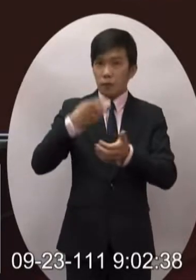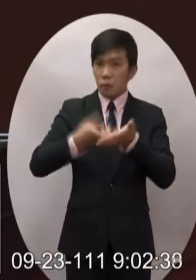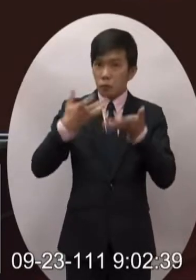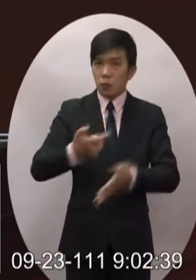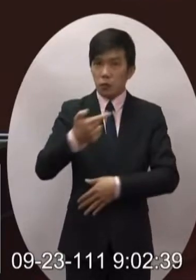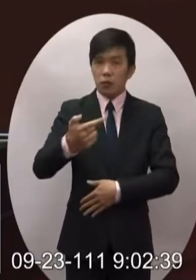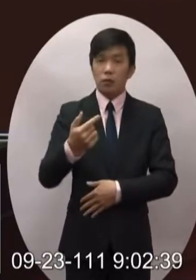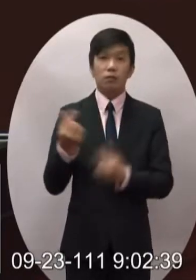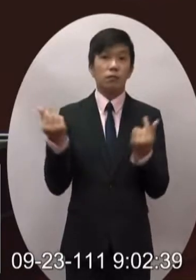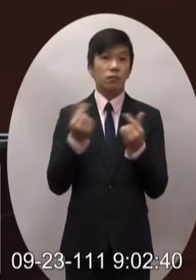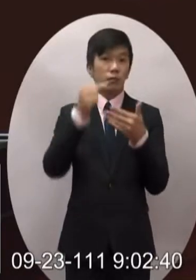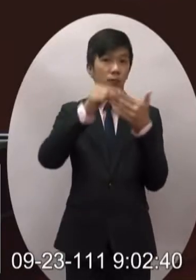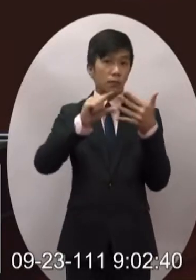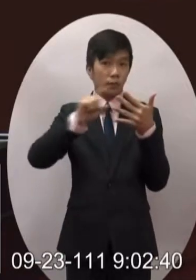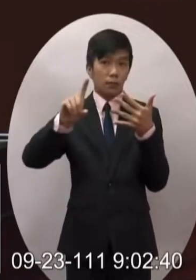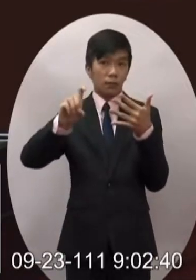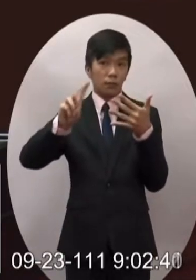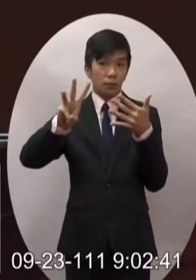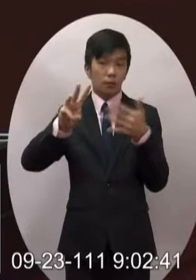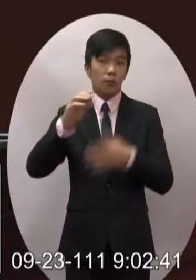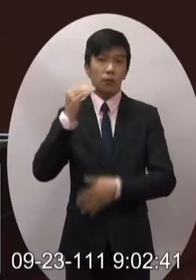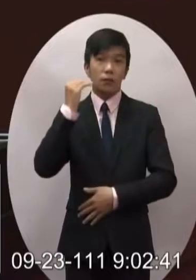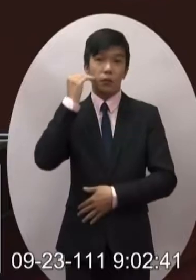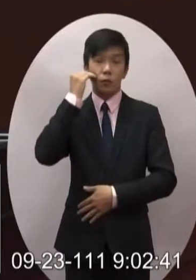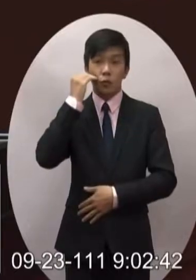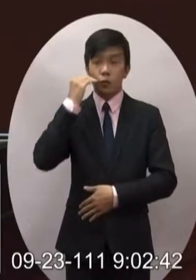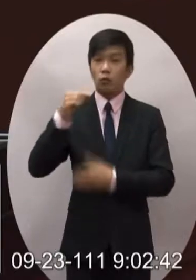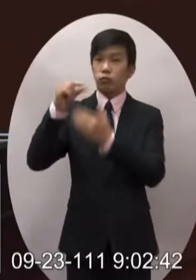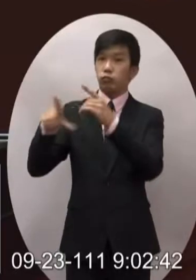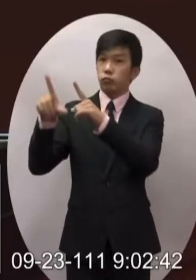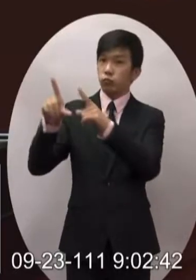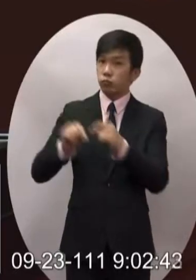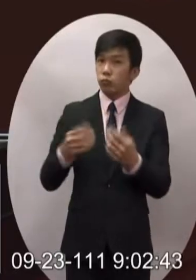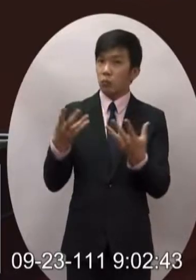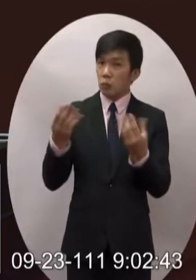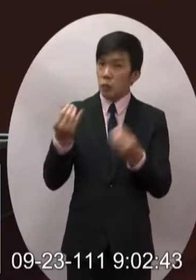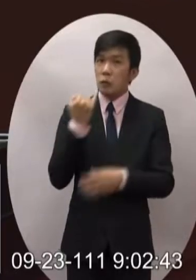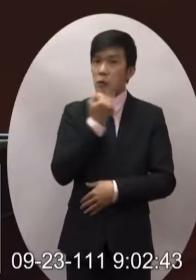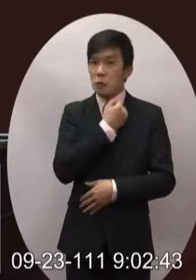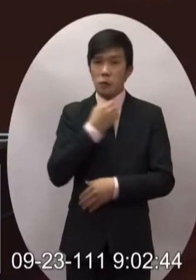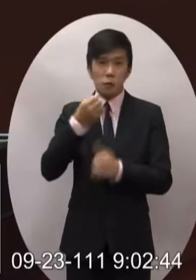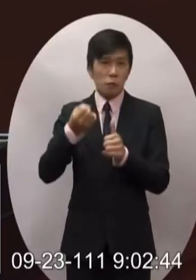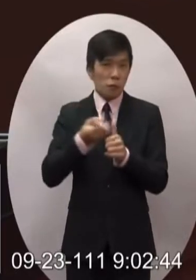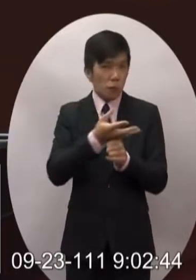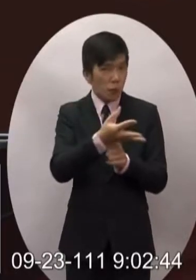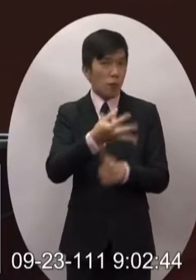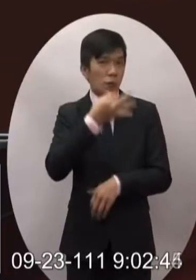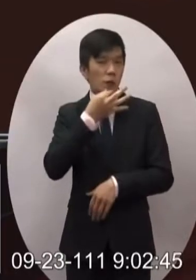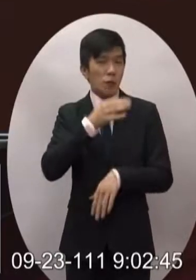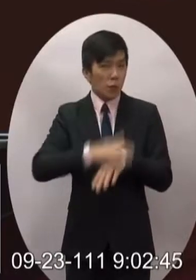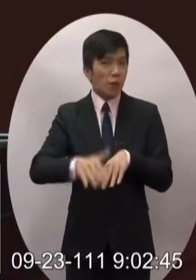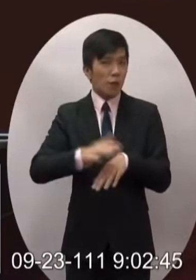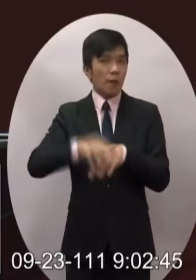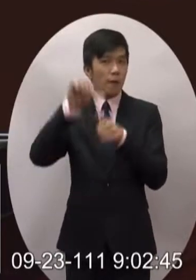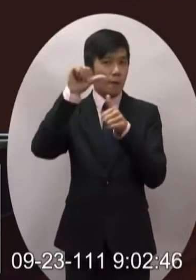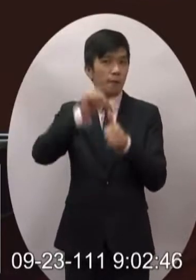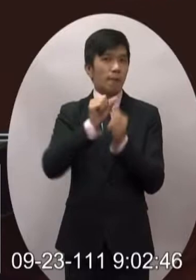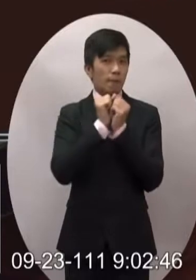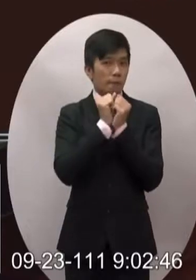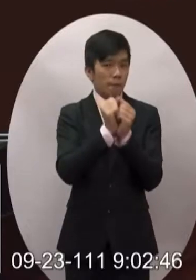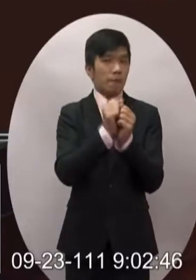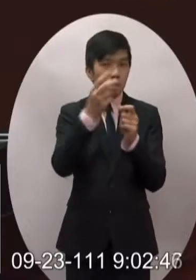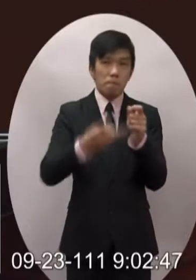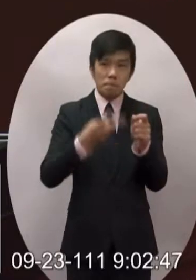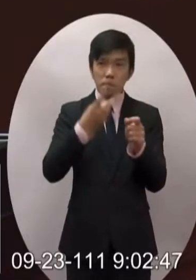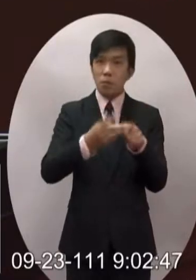条，不遵行指示而有传染或他人之余者，要处两年以下有期徒刑、拘役，或